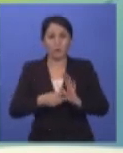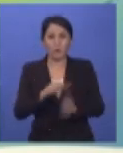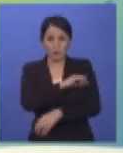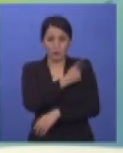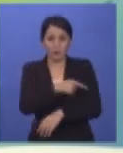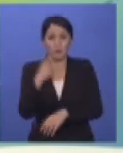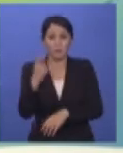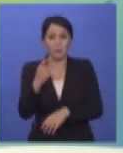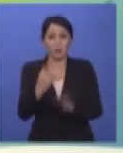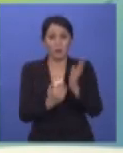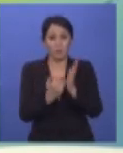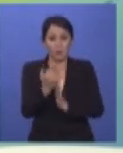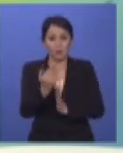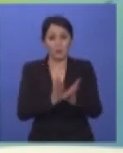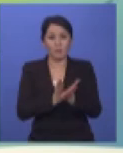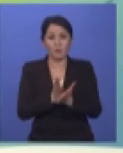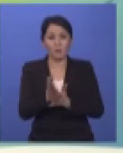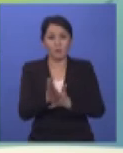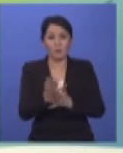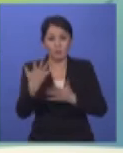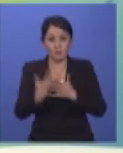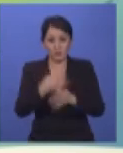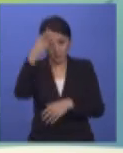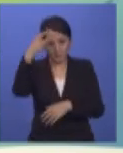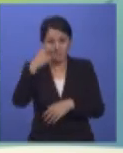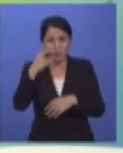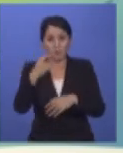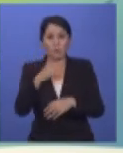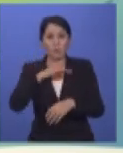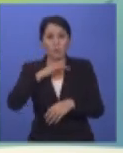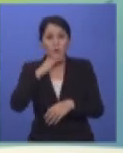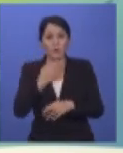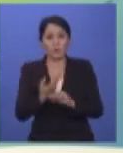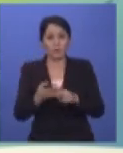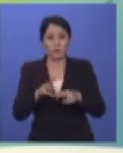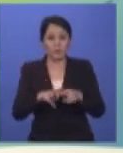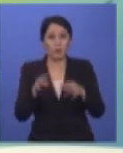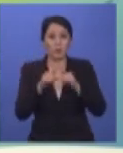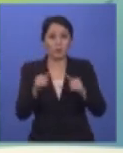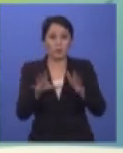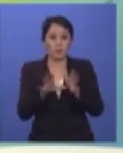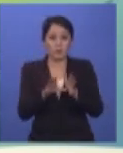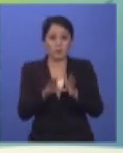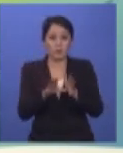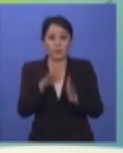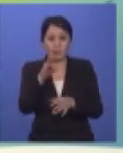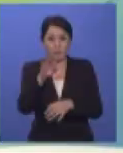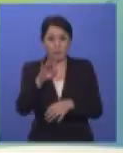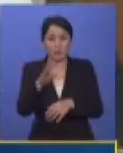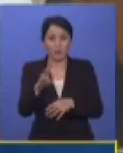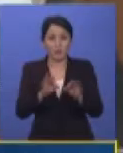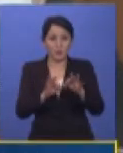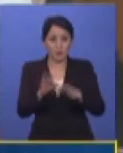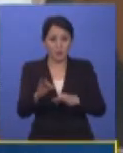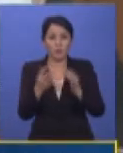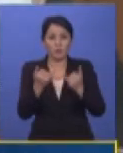рост направлены на повышение благосостояния казахстанцев большое внимание уделено развитию энергетической и нефтегаза химической